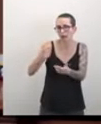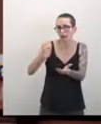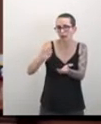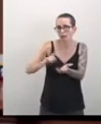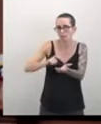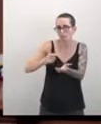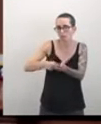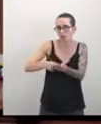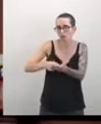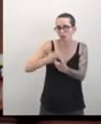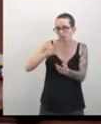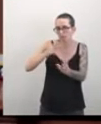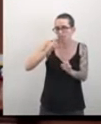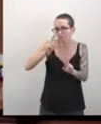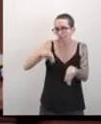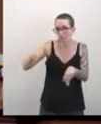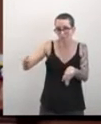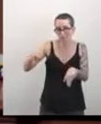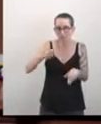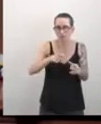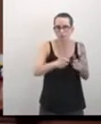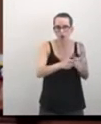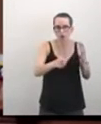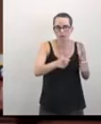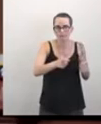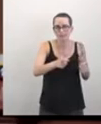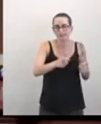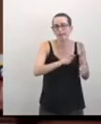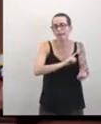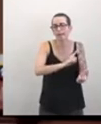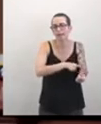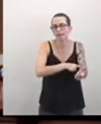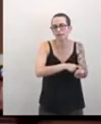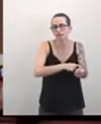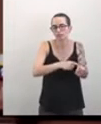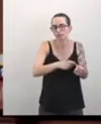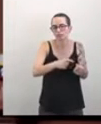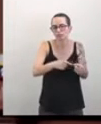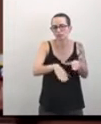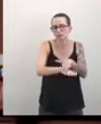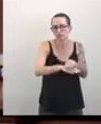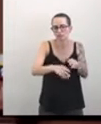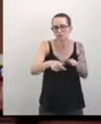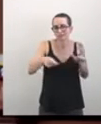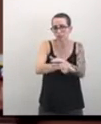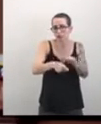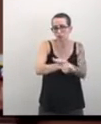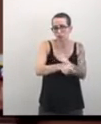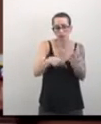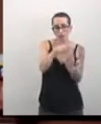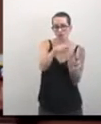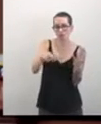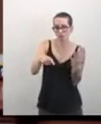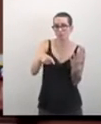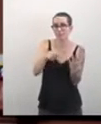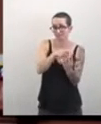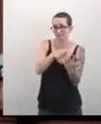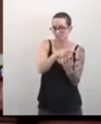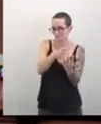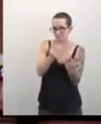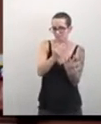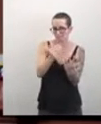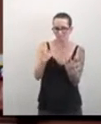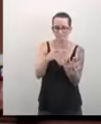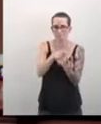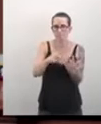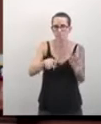leur financement aux entreprises actives dans les énergies fossiles et elles représentent, pour ces 4 grandes banques à nouveau,